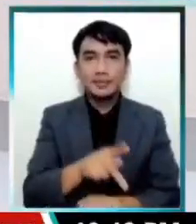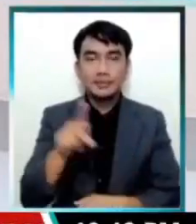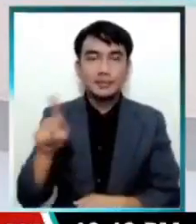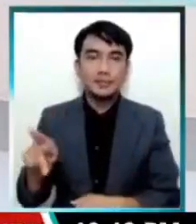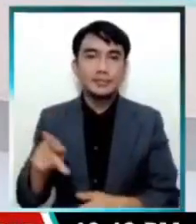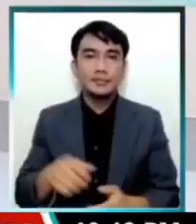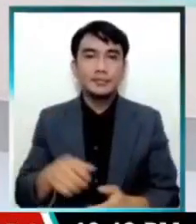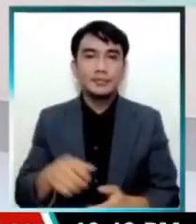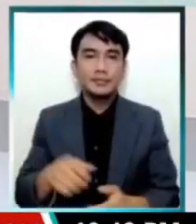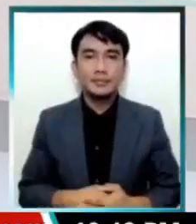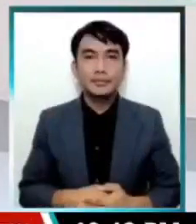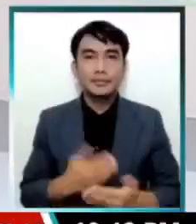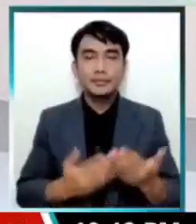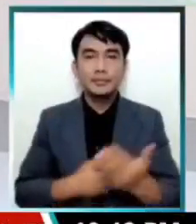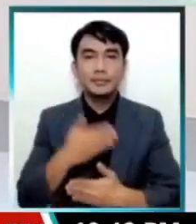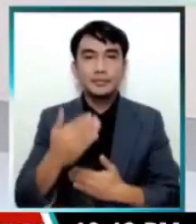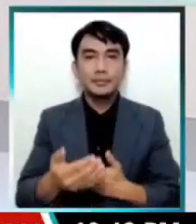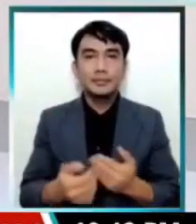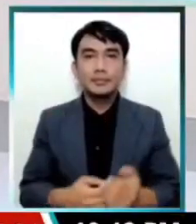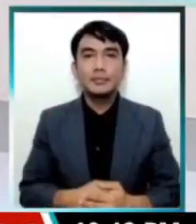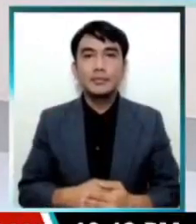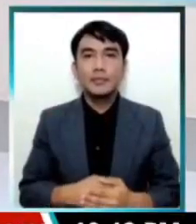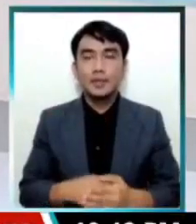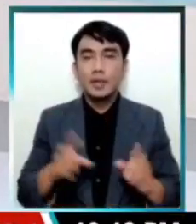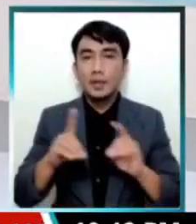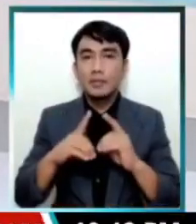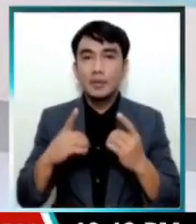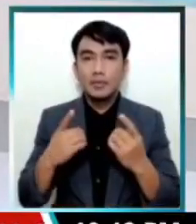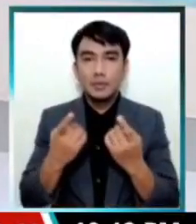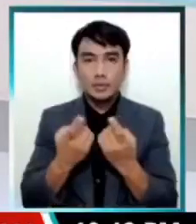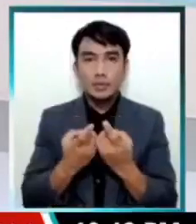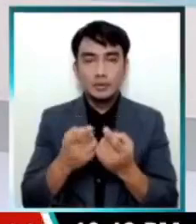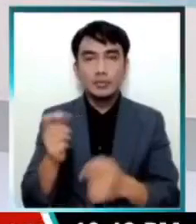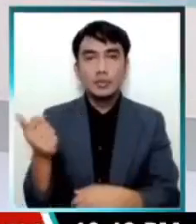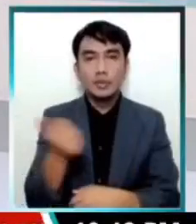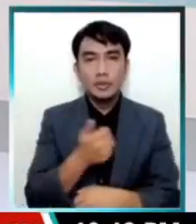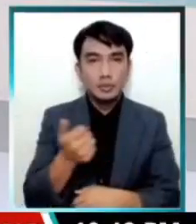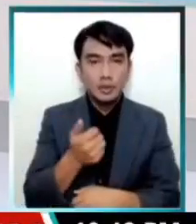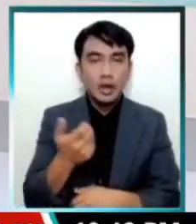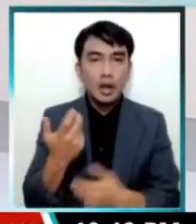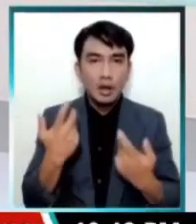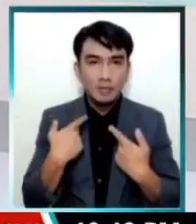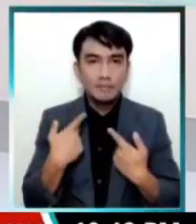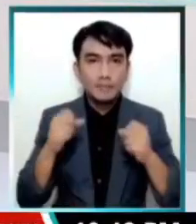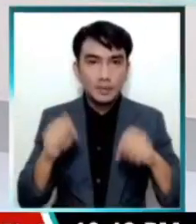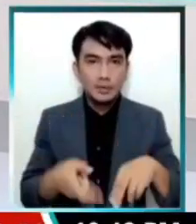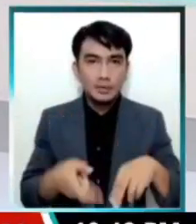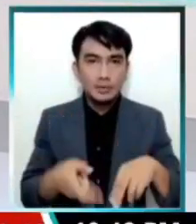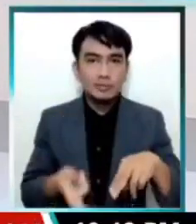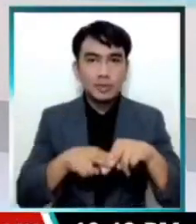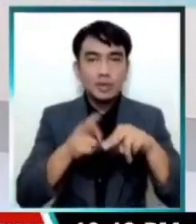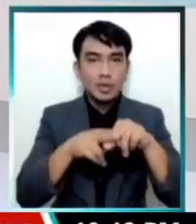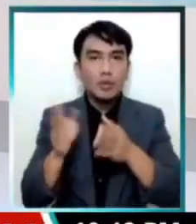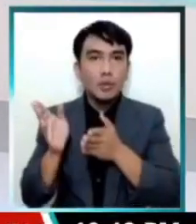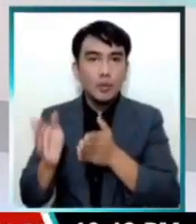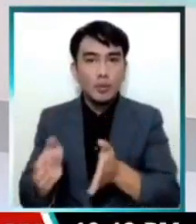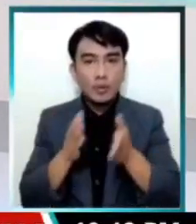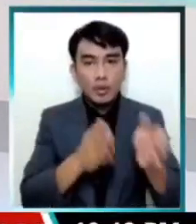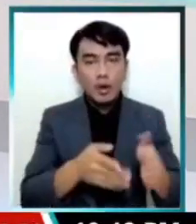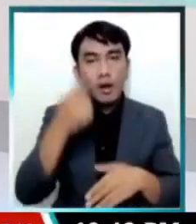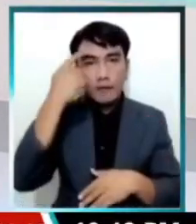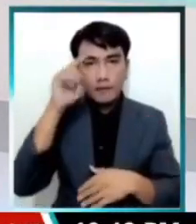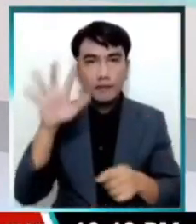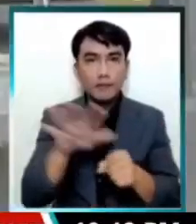Pinag-aaralan ng Department of Transportation ang posibilidad ng pagdaragdag ng mga ruta para sa full implementation ng